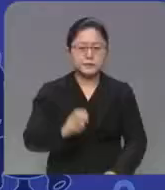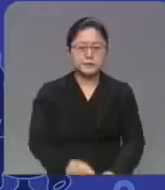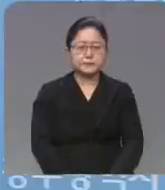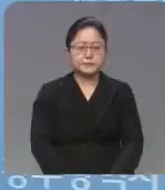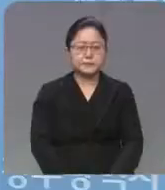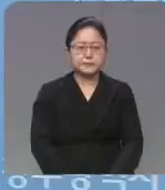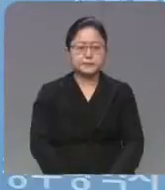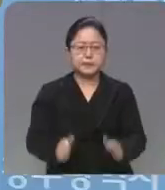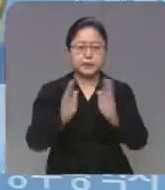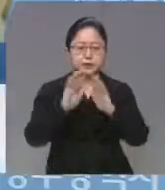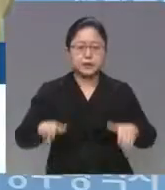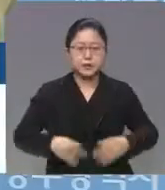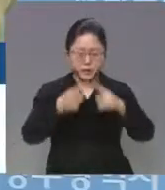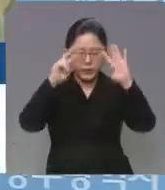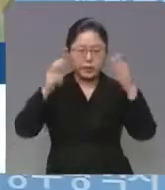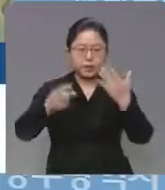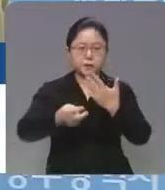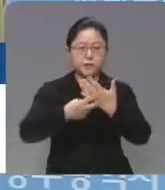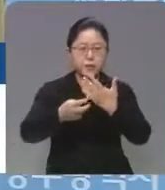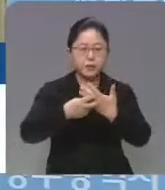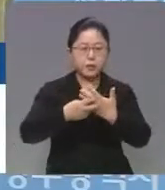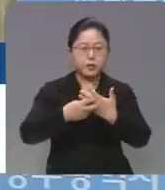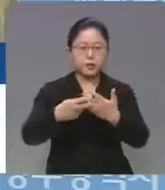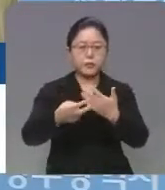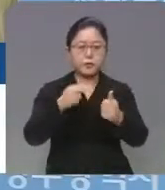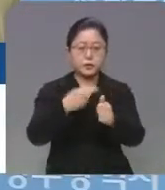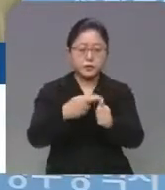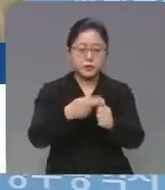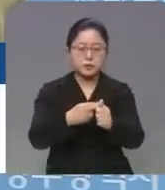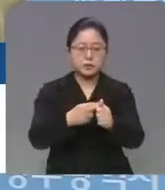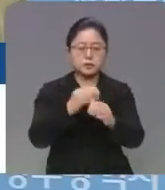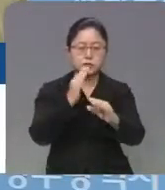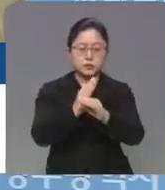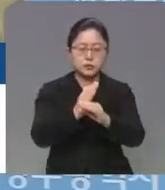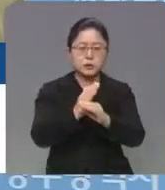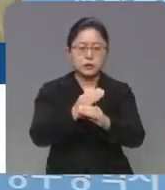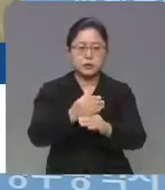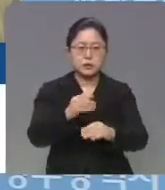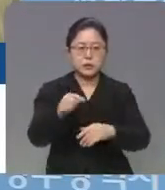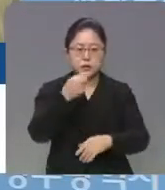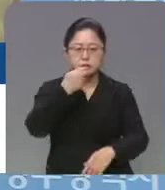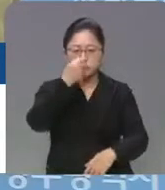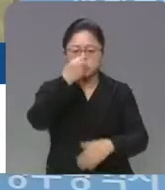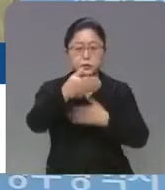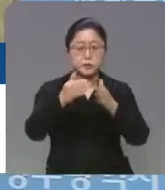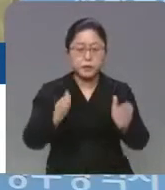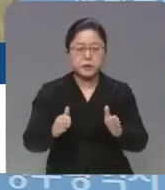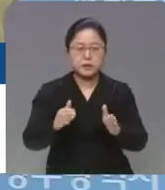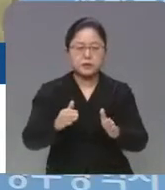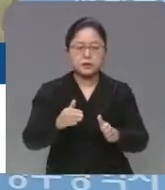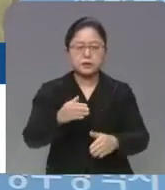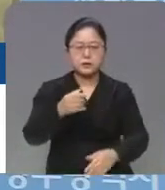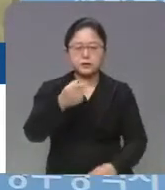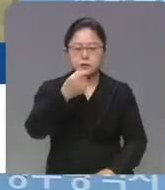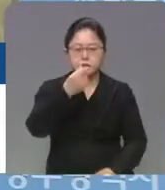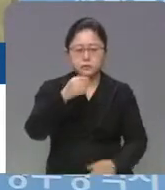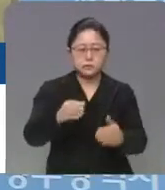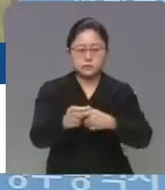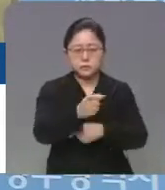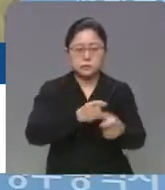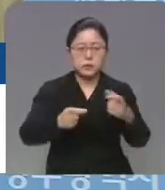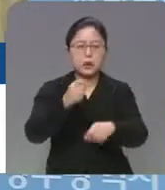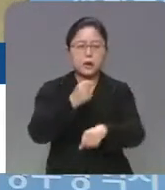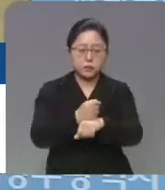있습니다. 전남대병원의 의료진 중에 이 소주방에서 술을 마셨었는데